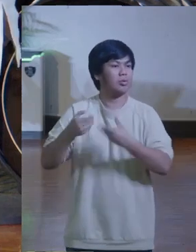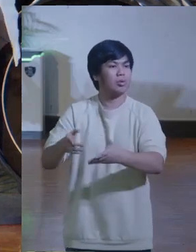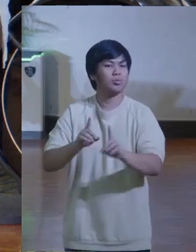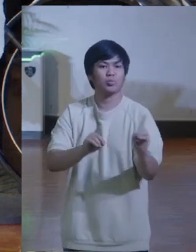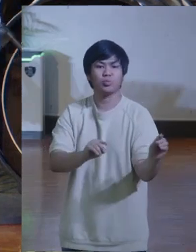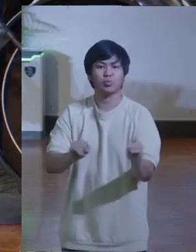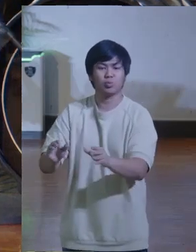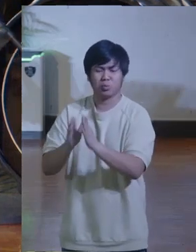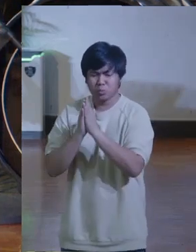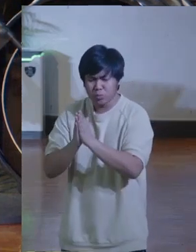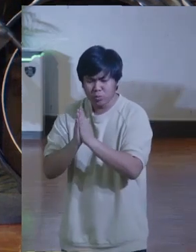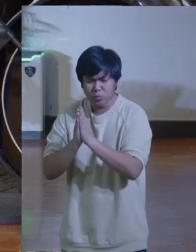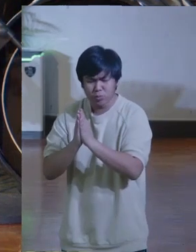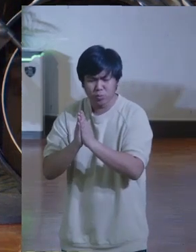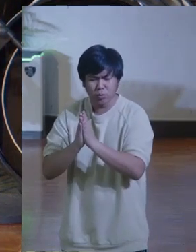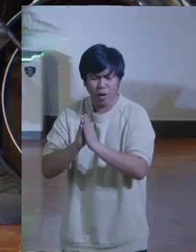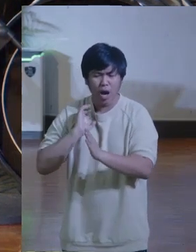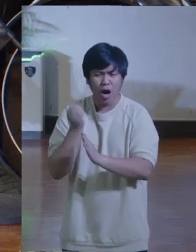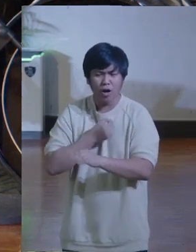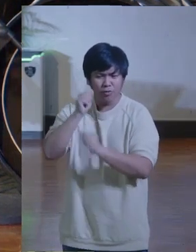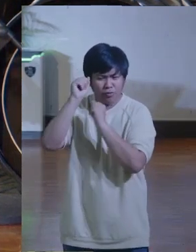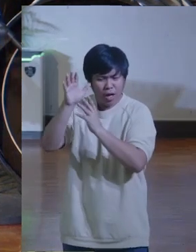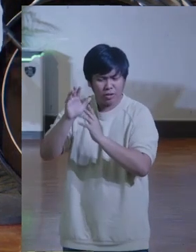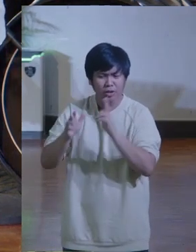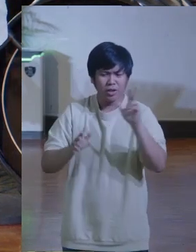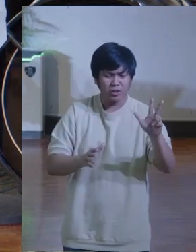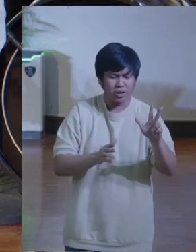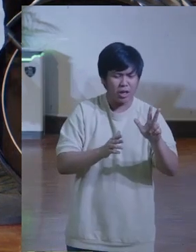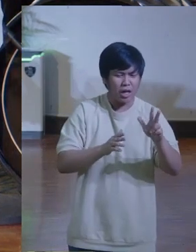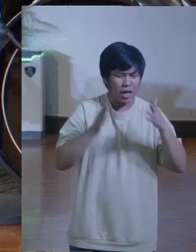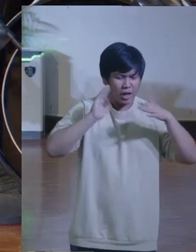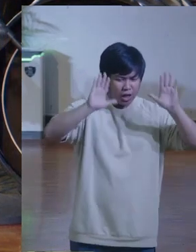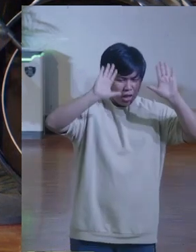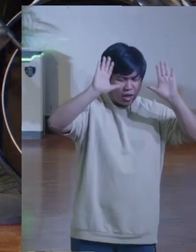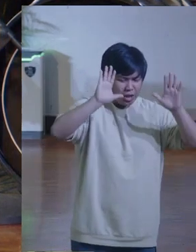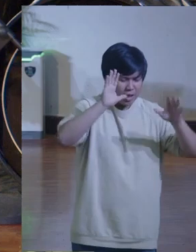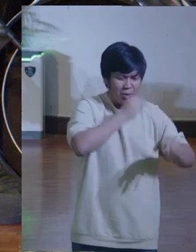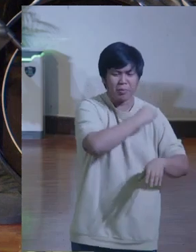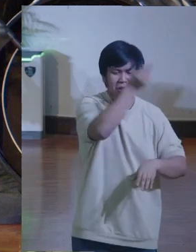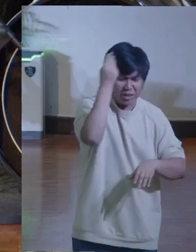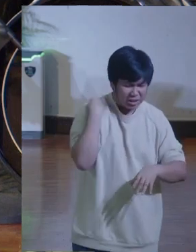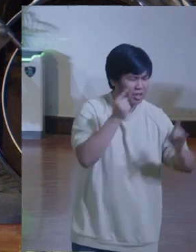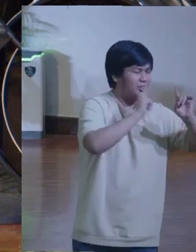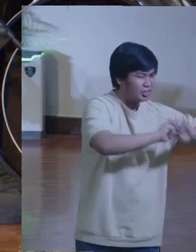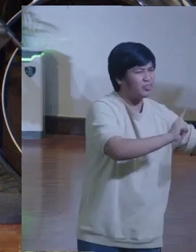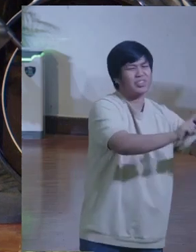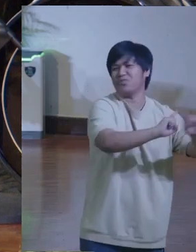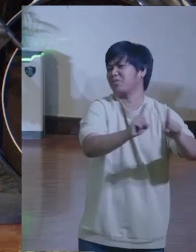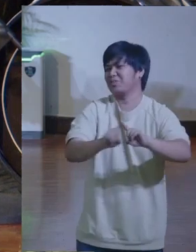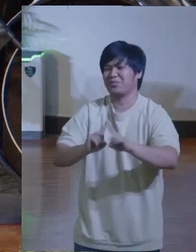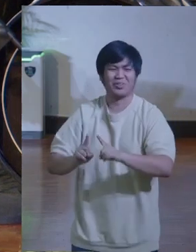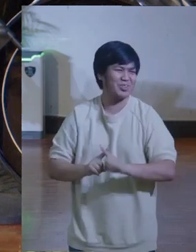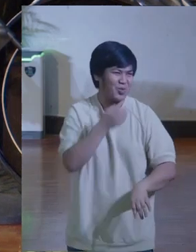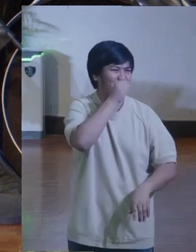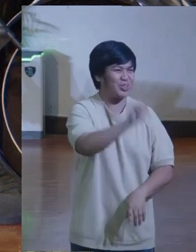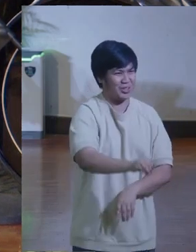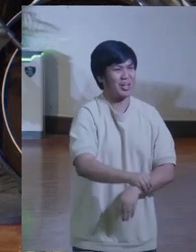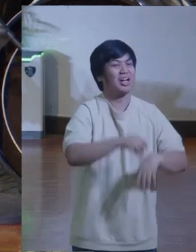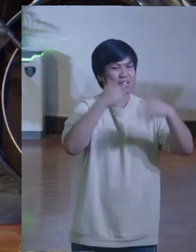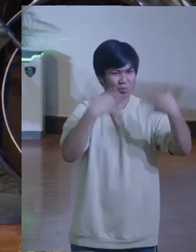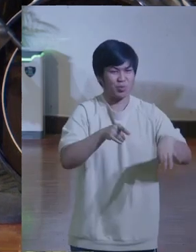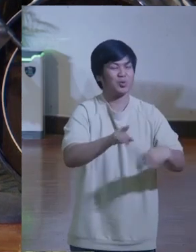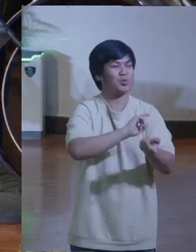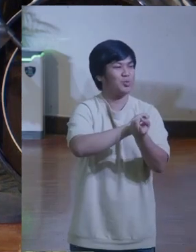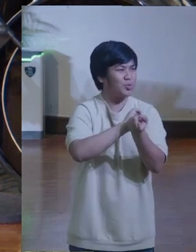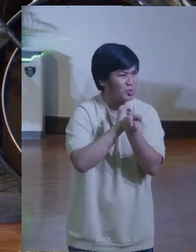gagawin. You pray 1 Our Father, 3 Hail Marys, at kung ano-ano pa. At ikaw